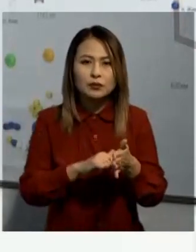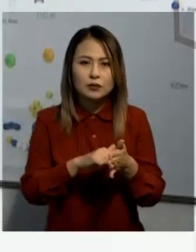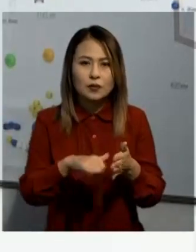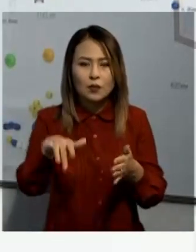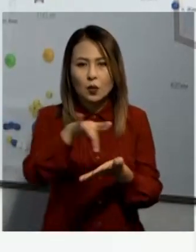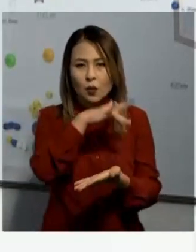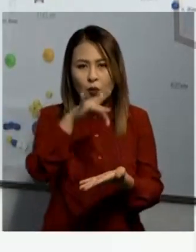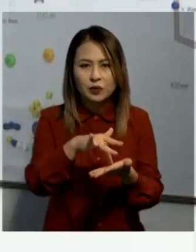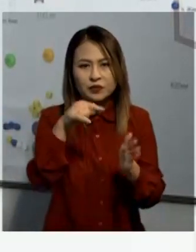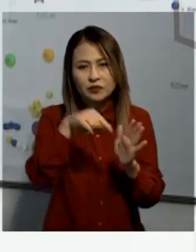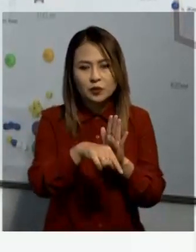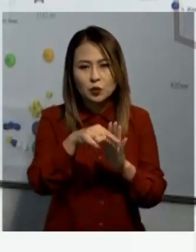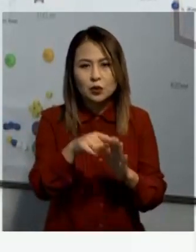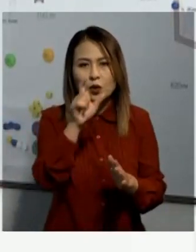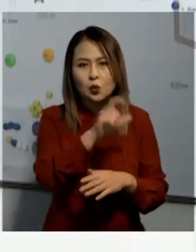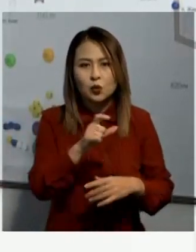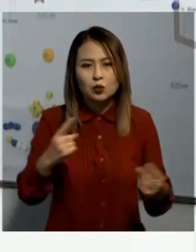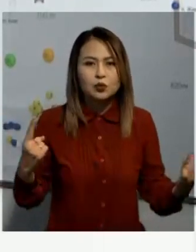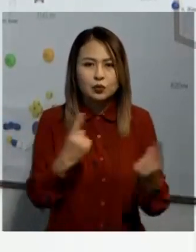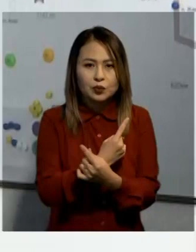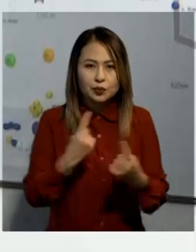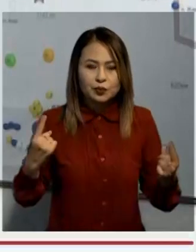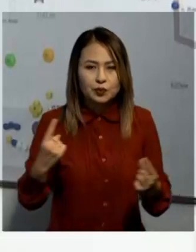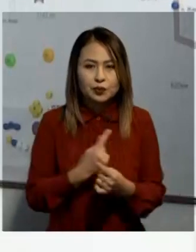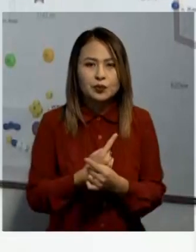қалалар ішінде жаяу жүрісін басып кету.